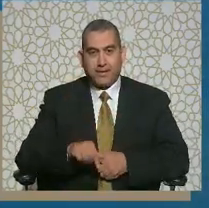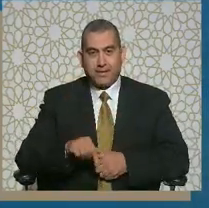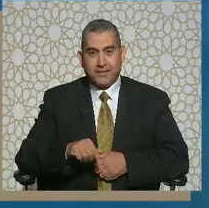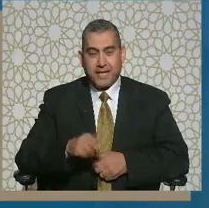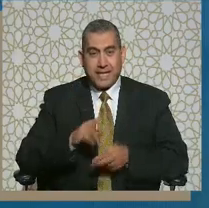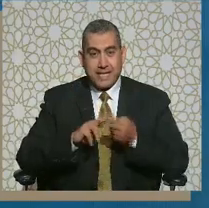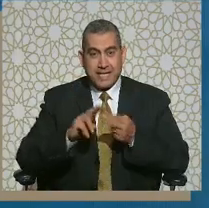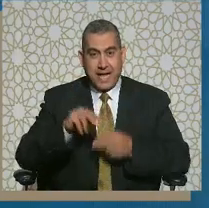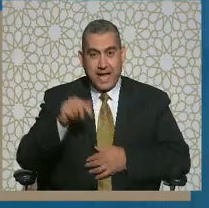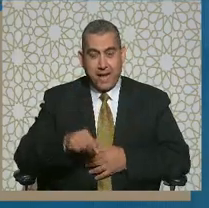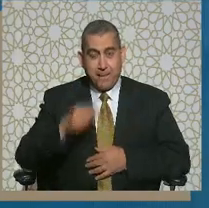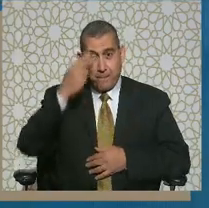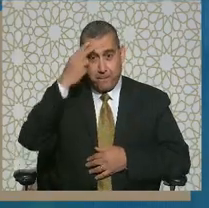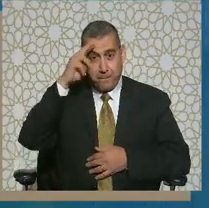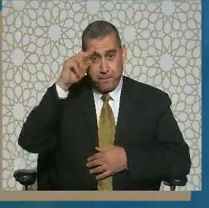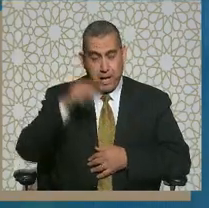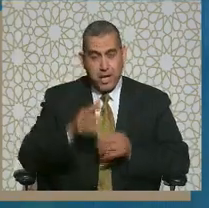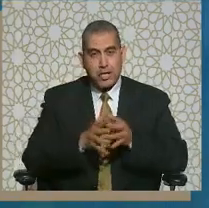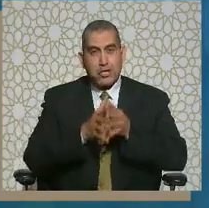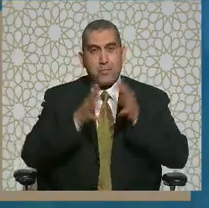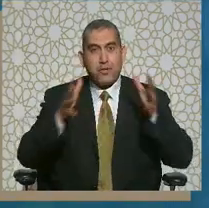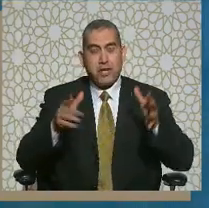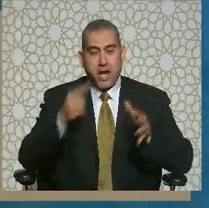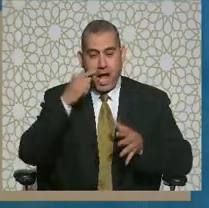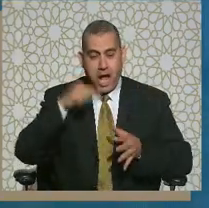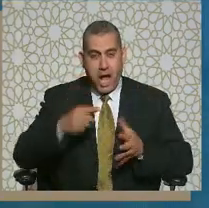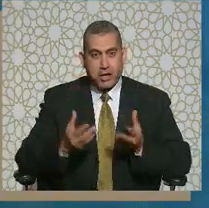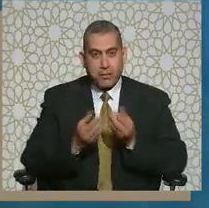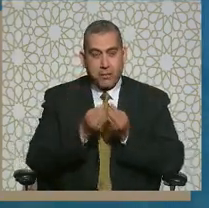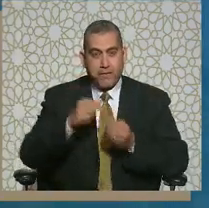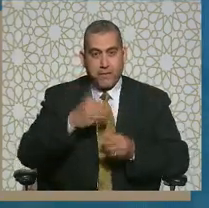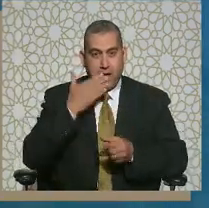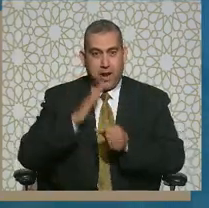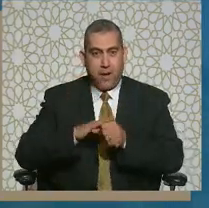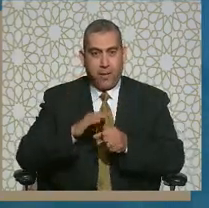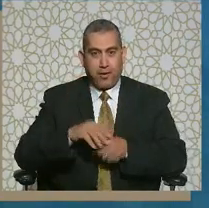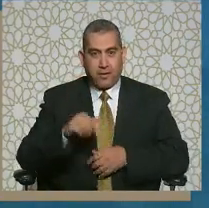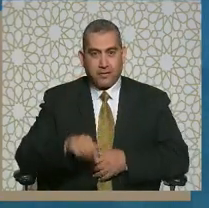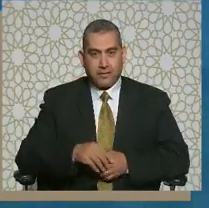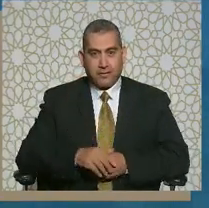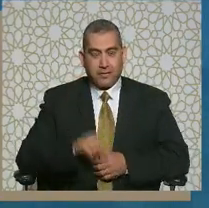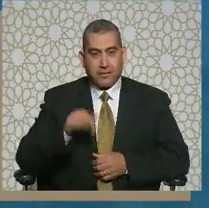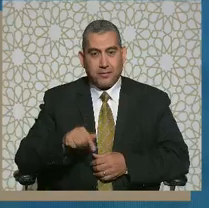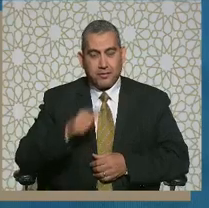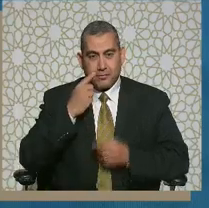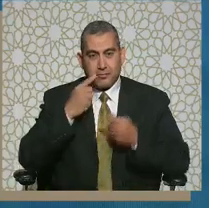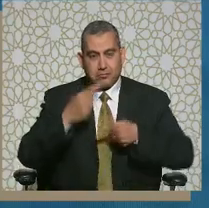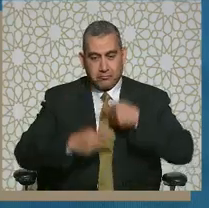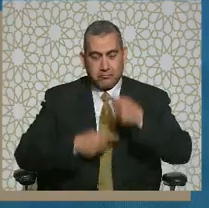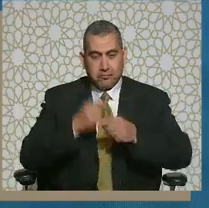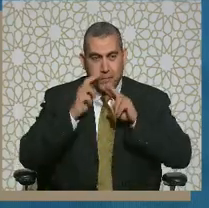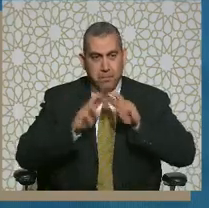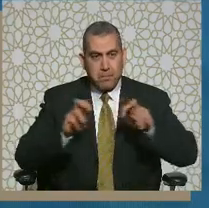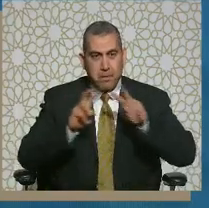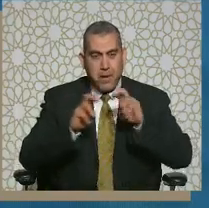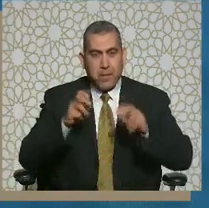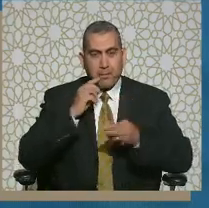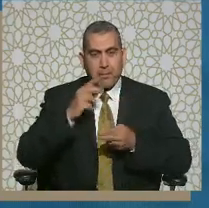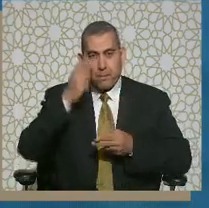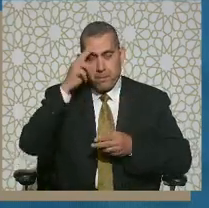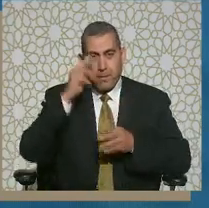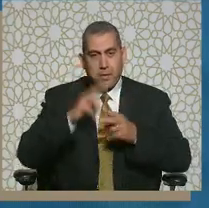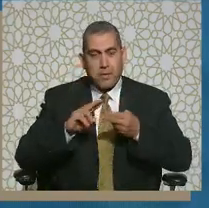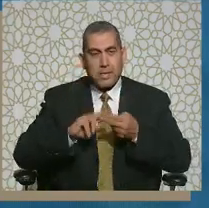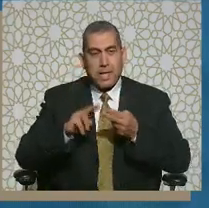هو المعنى الكبير اللي احنا بنعيش بيه في رمضان واحنا مستمرين في البحث عن نعمه السلام